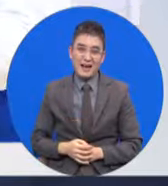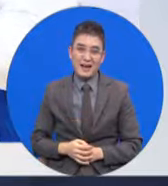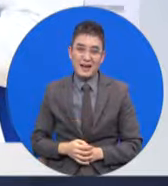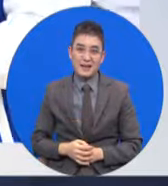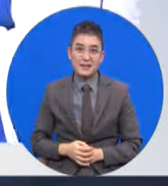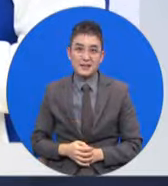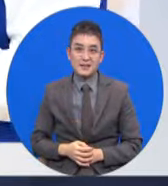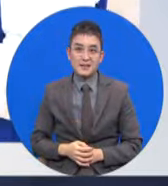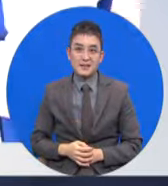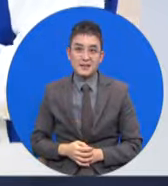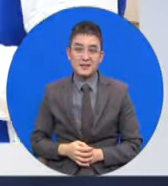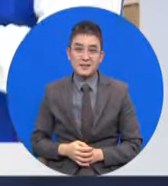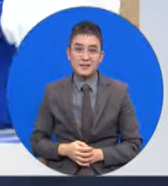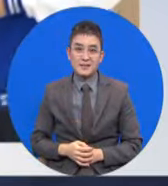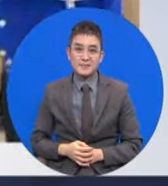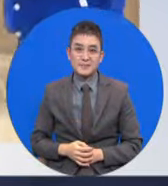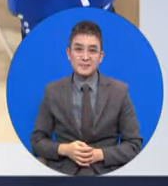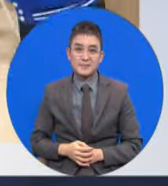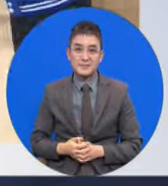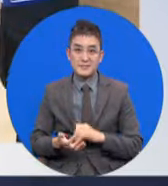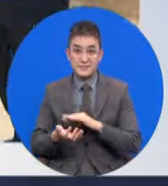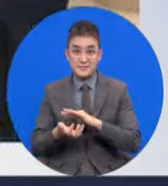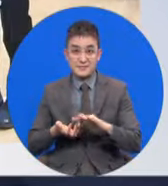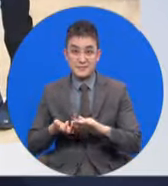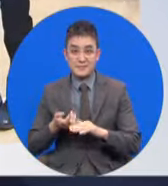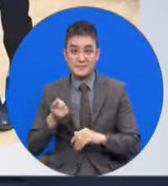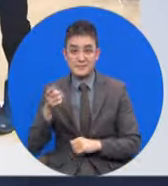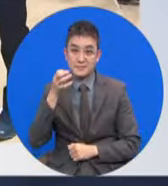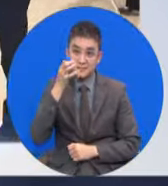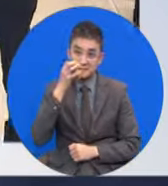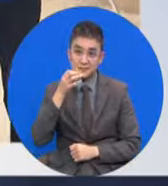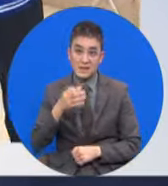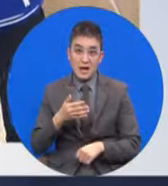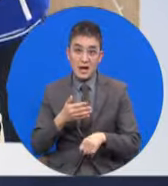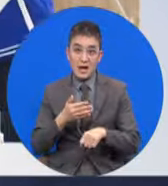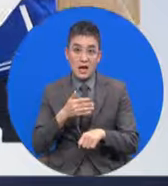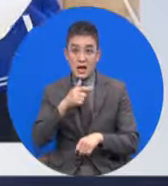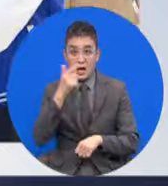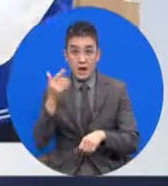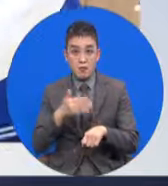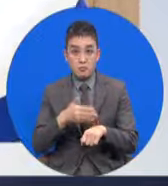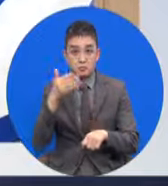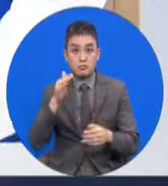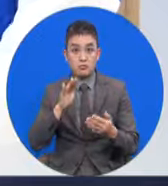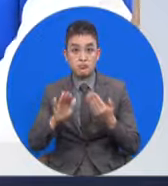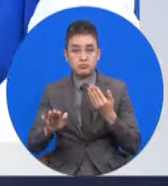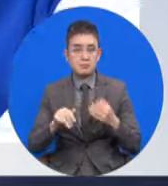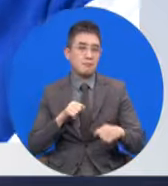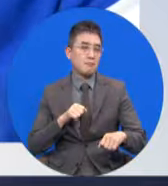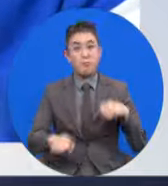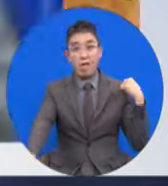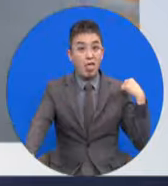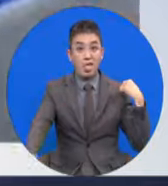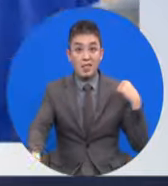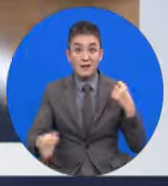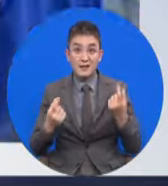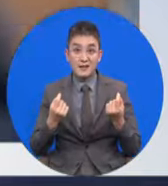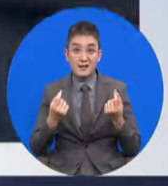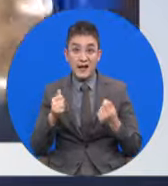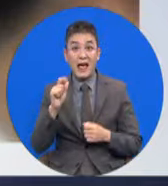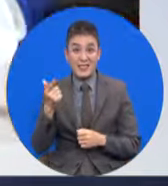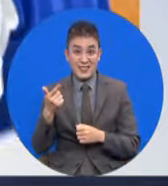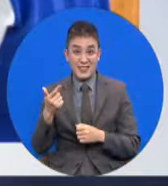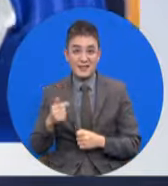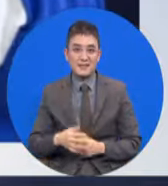아니나 다를까 아까 송영훈 변호사 만나가지고 이야기 들어봤더니 9시 이후에 뭐 완전히 번아웃된 거 아니겠습니까? 한동훈